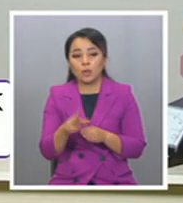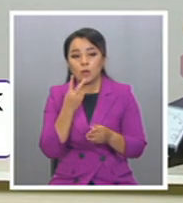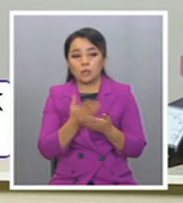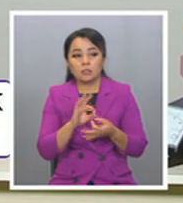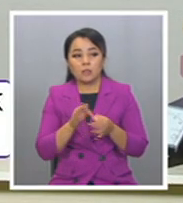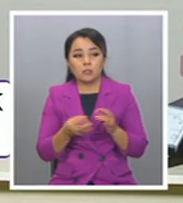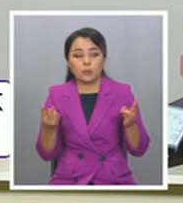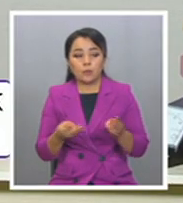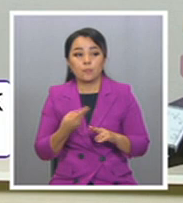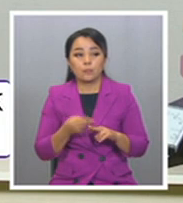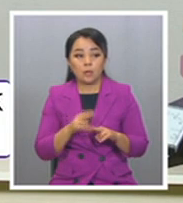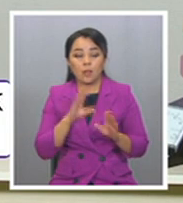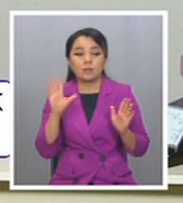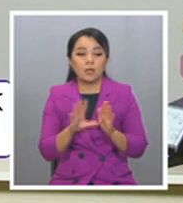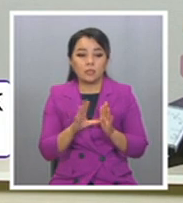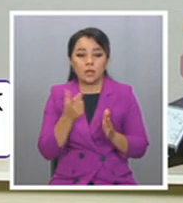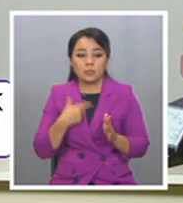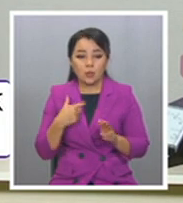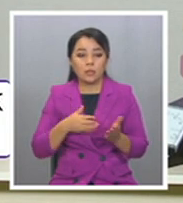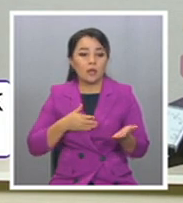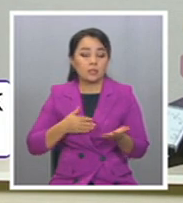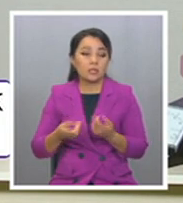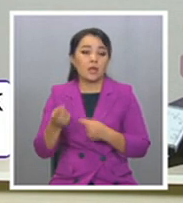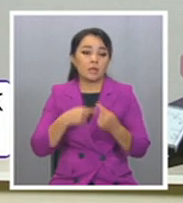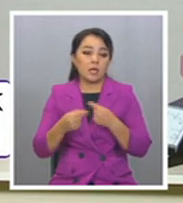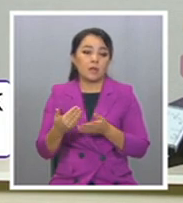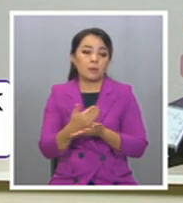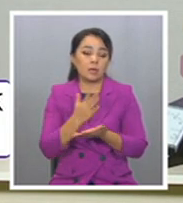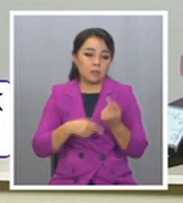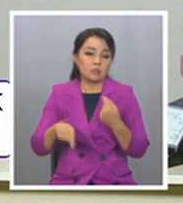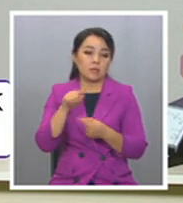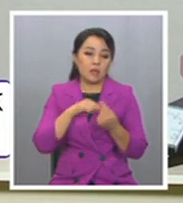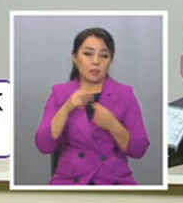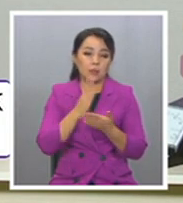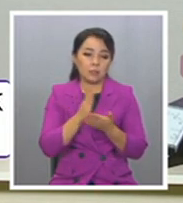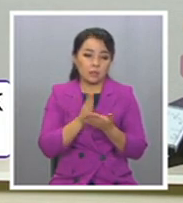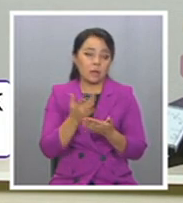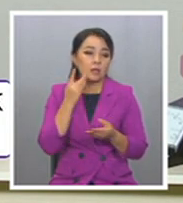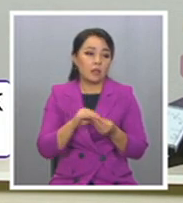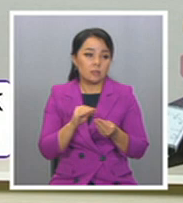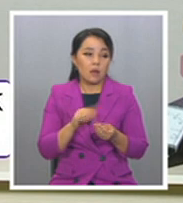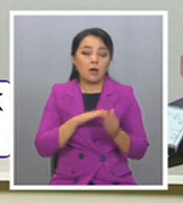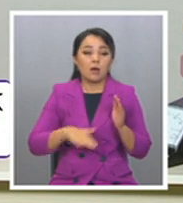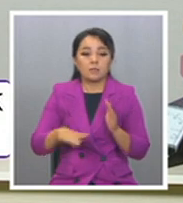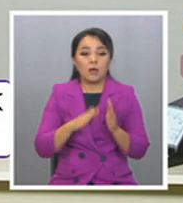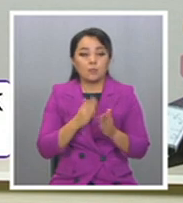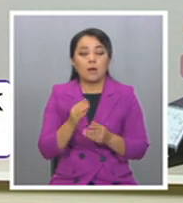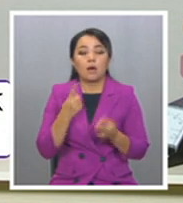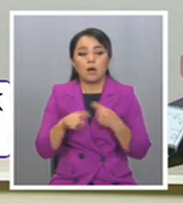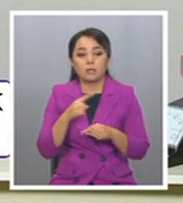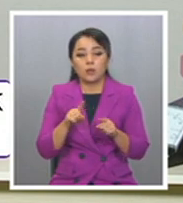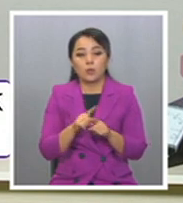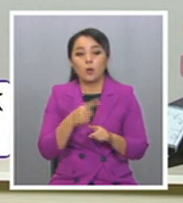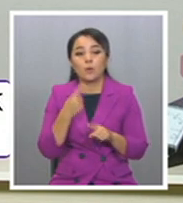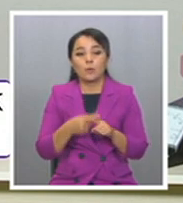кезде ток өзінің кері бағытын жалғастыра береді, нәтижесінде конденсатордың астарларында қайтадан оң заряд